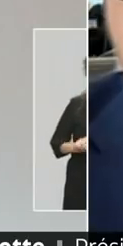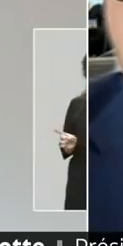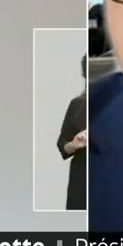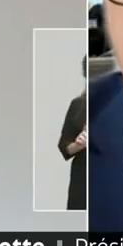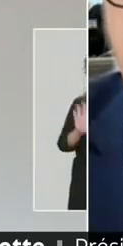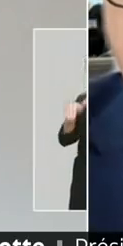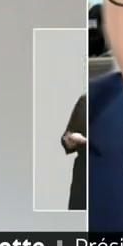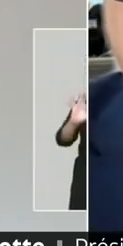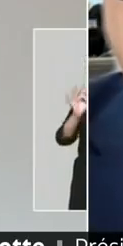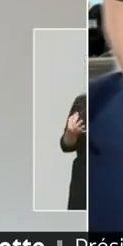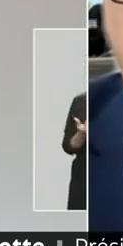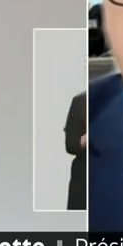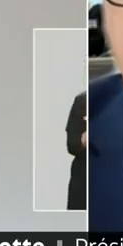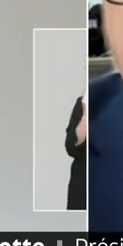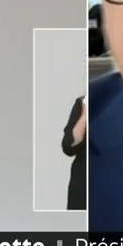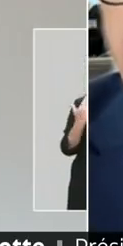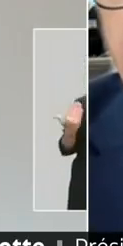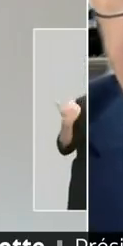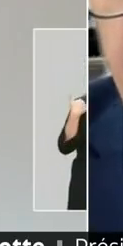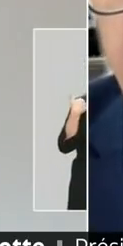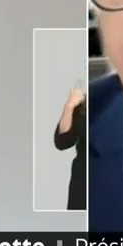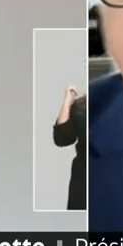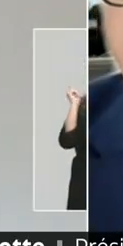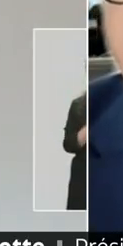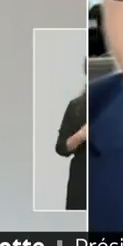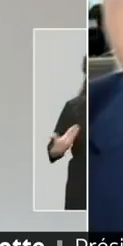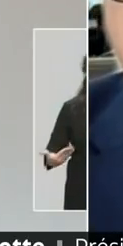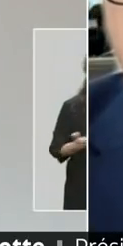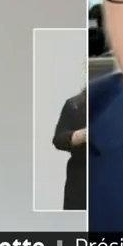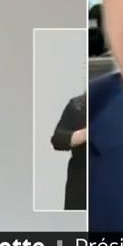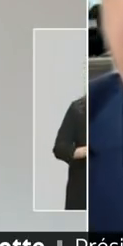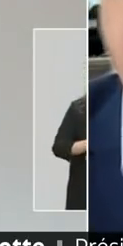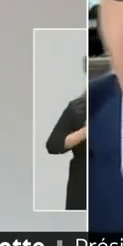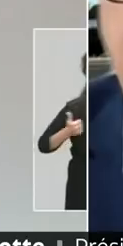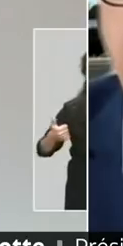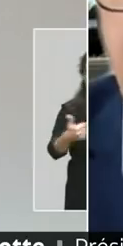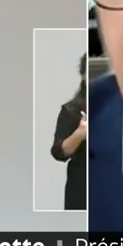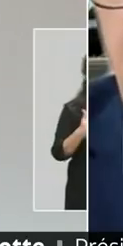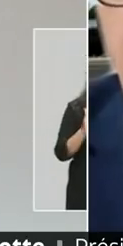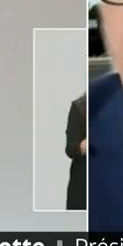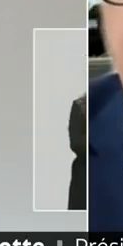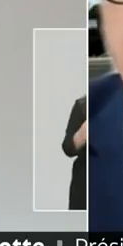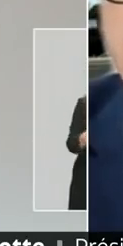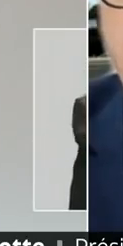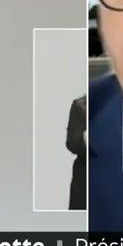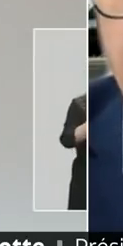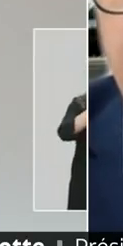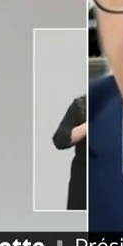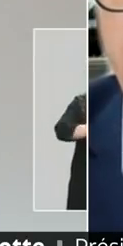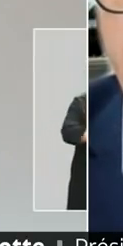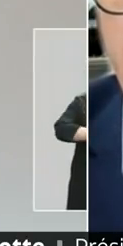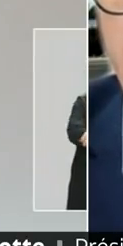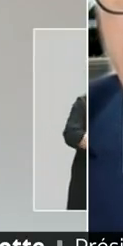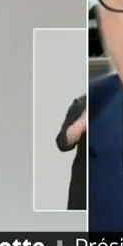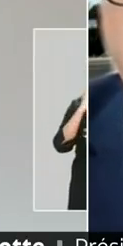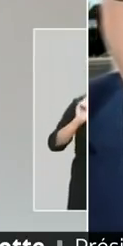peux les rejoindre sur certains points, les populations fragiles qui n'ont pas les moyens de payer et aujourd'hui qu'il faut aller chercher parce que ce sont des gens qui n'ont pas